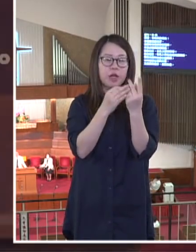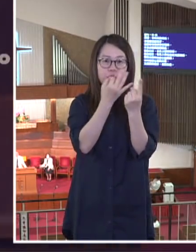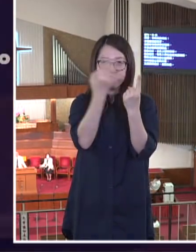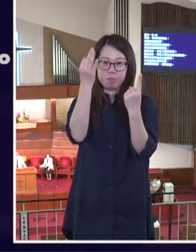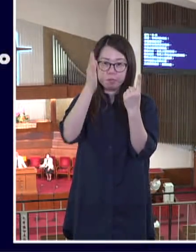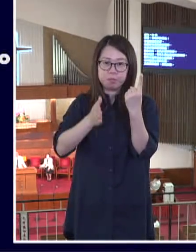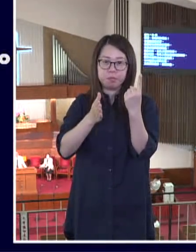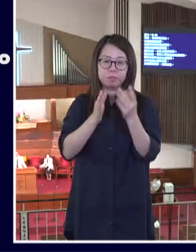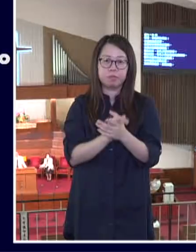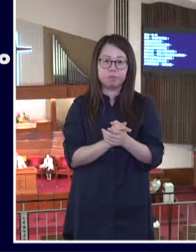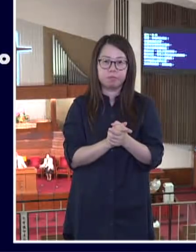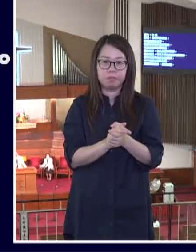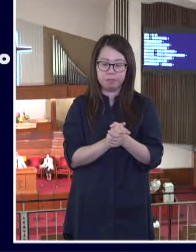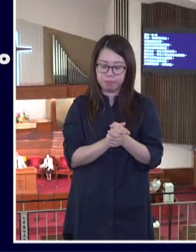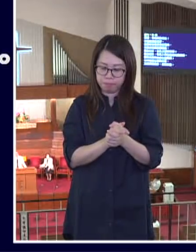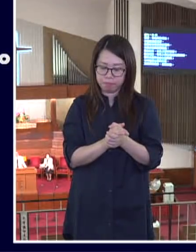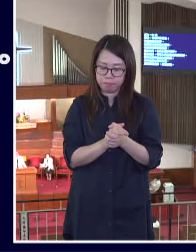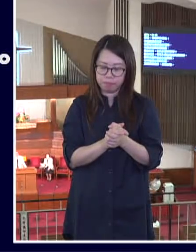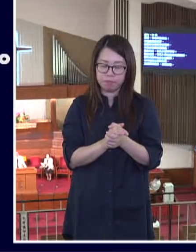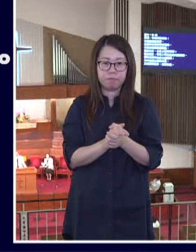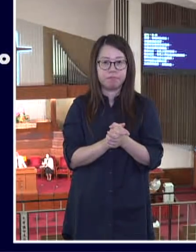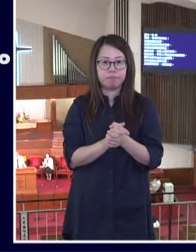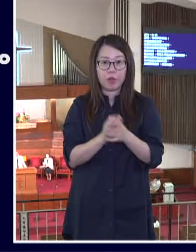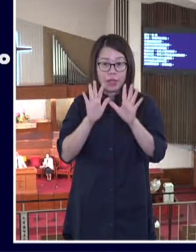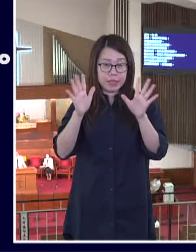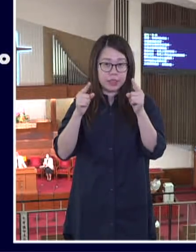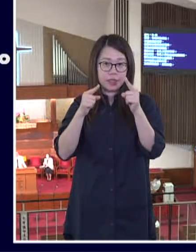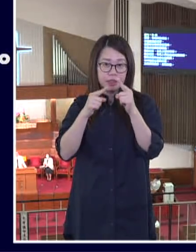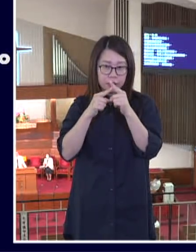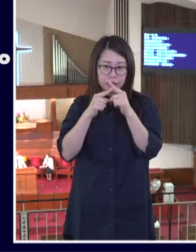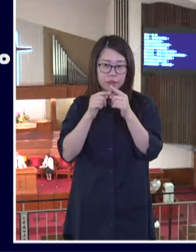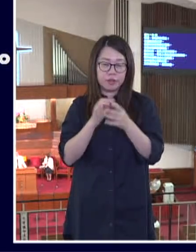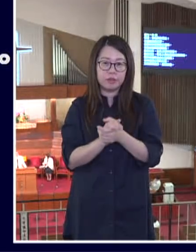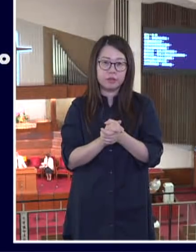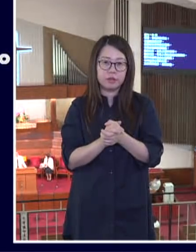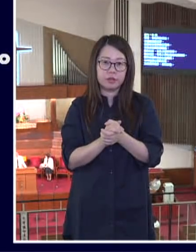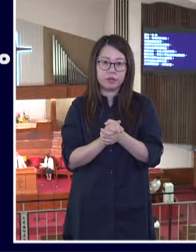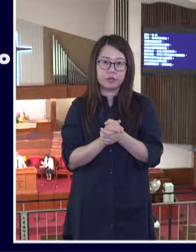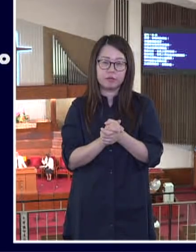大家可以试试一起读，你都体会一下诗人那份，他虽然经历他的